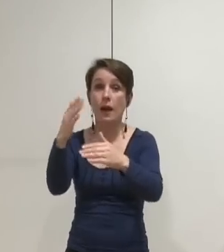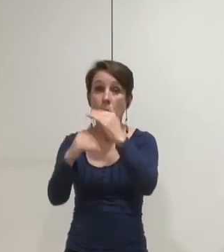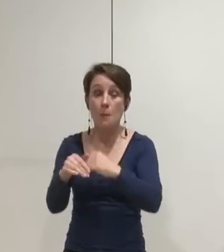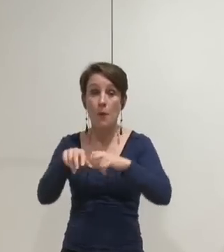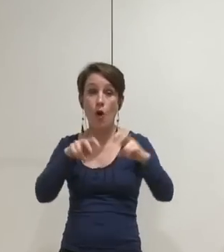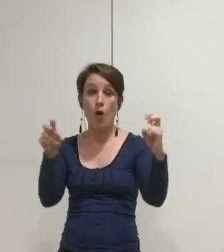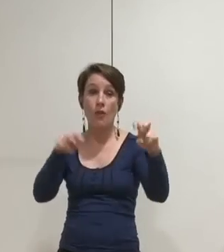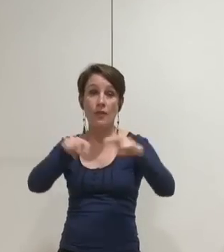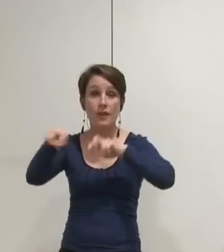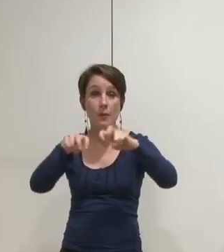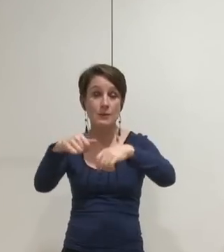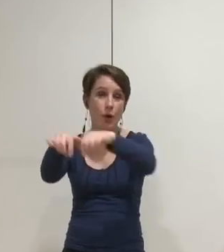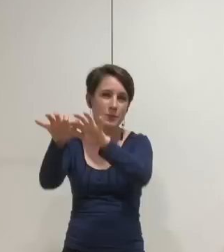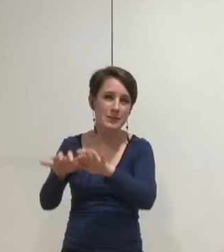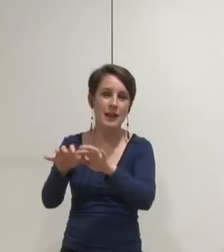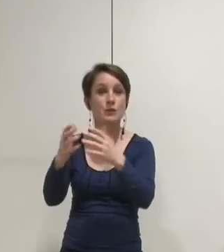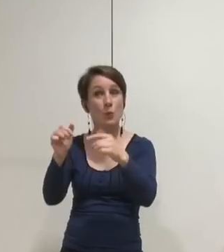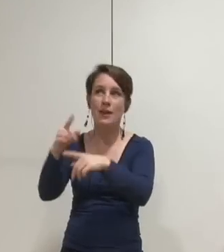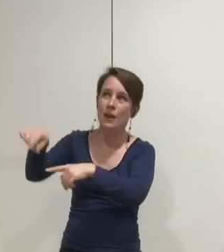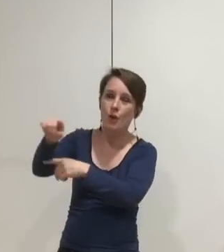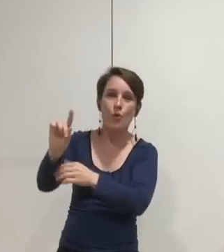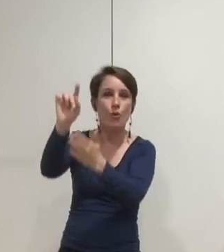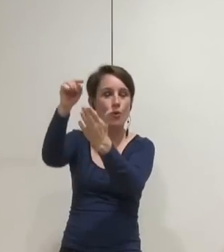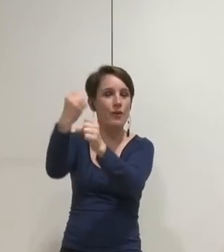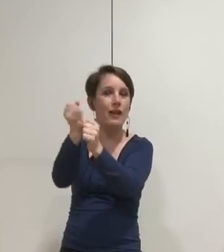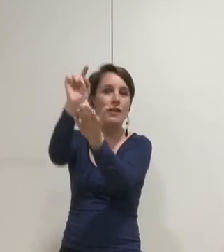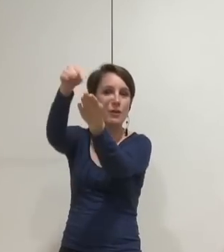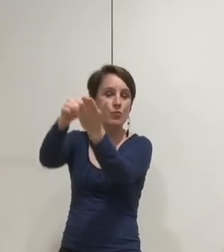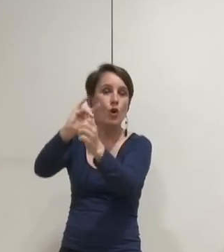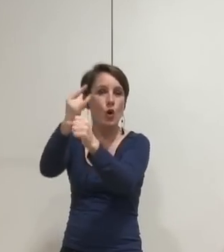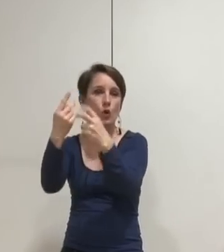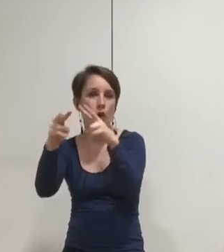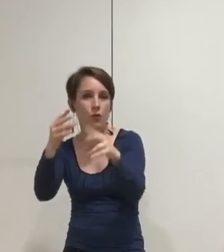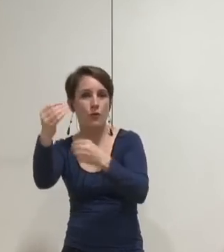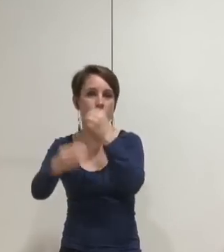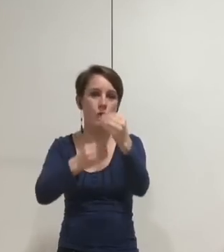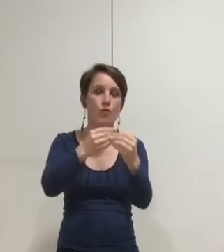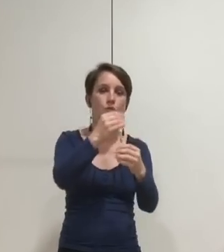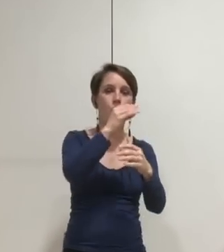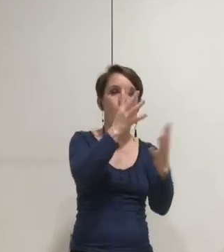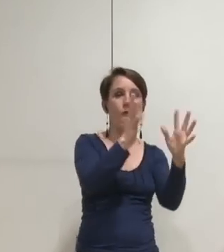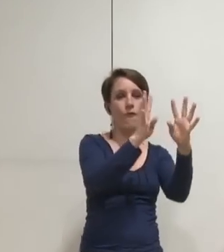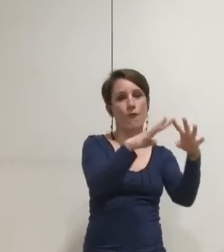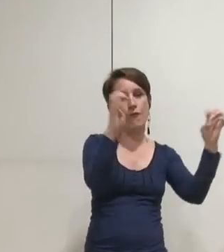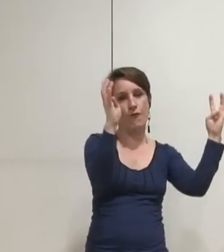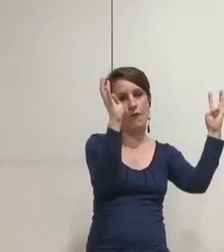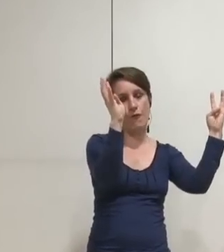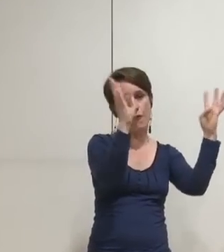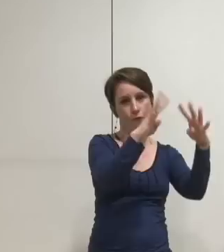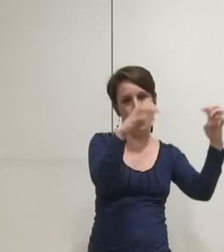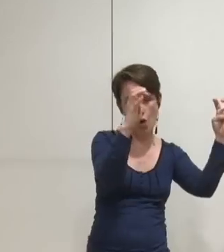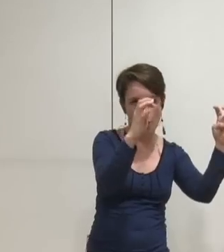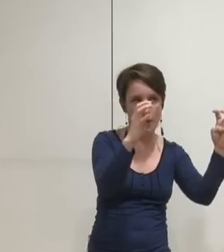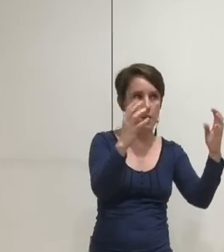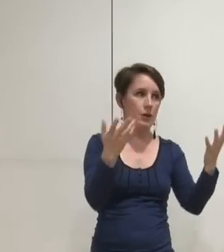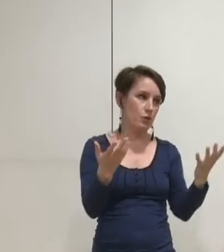plutôt des agents situés sur l'hôtel de ville ou au forum on a besoin aujourd'hui maintenant d'aller dans les services décentralisés